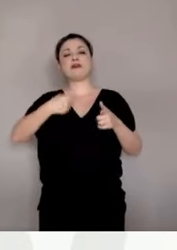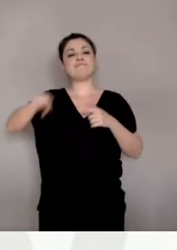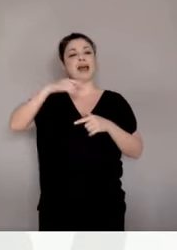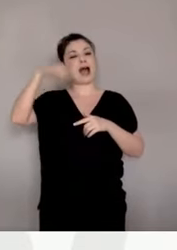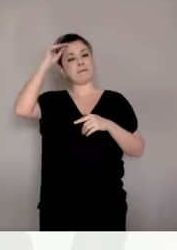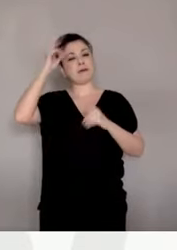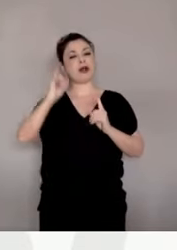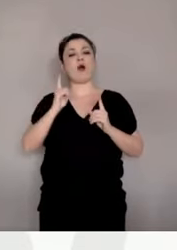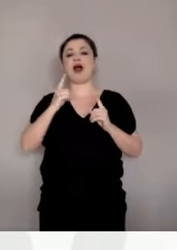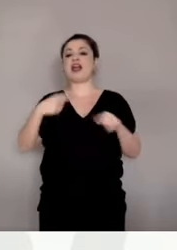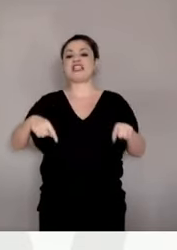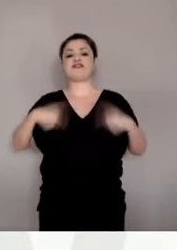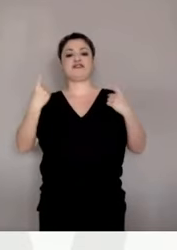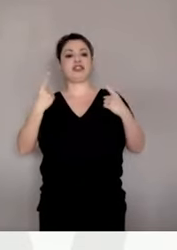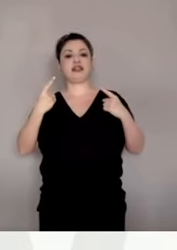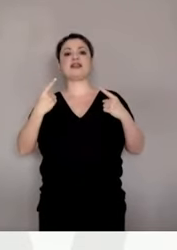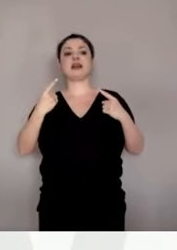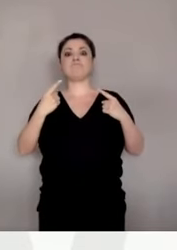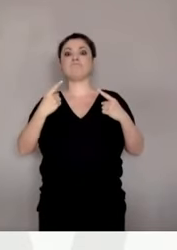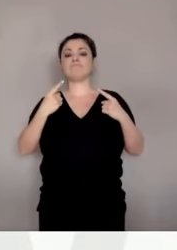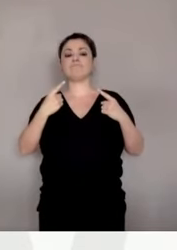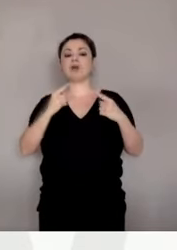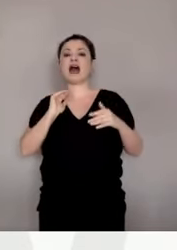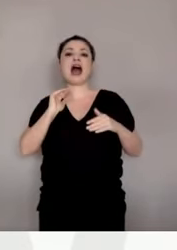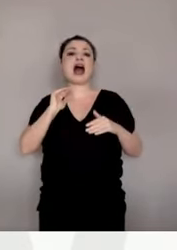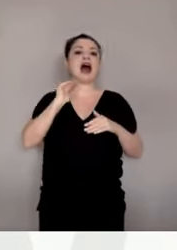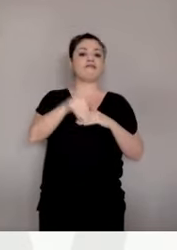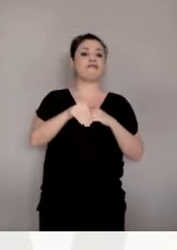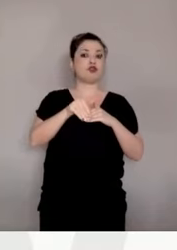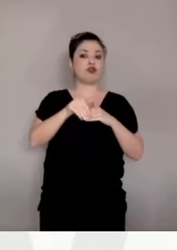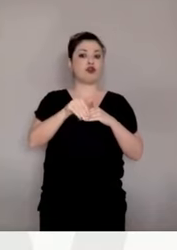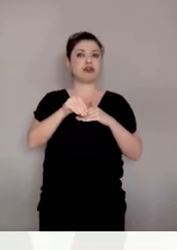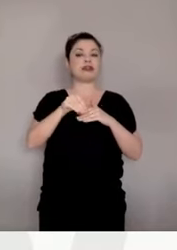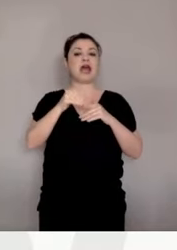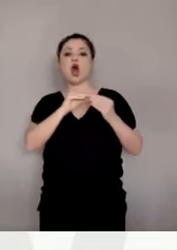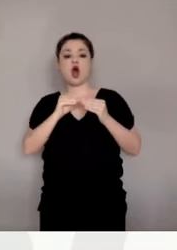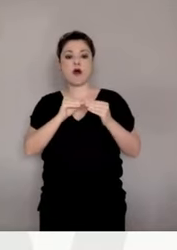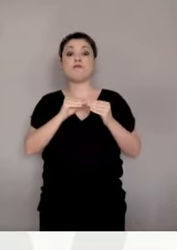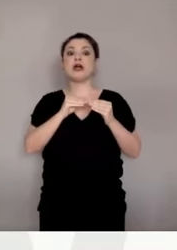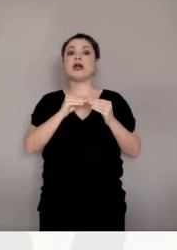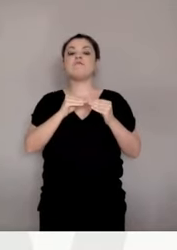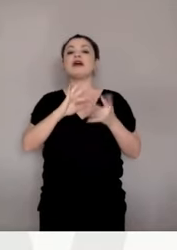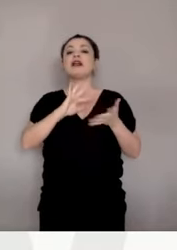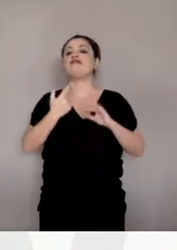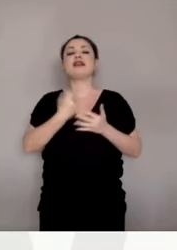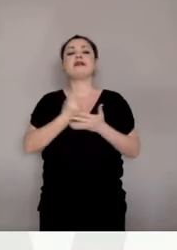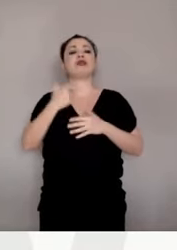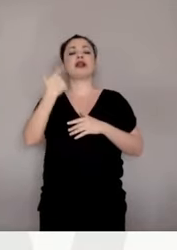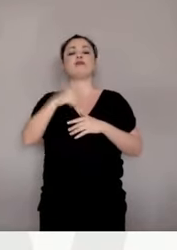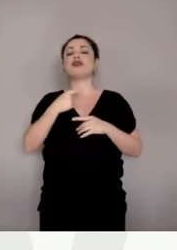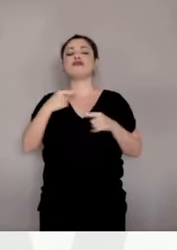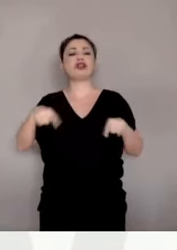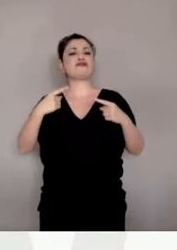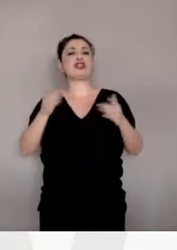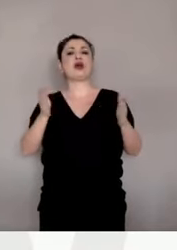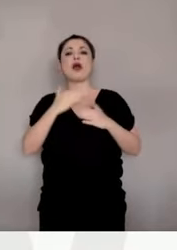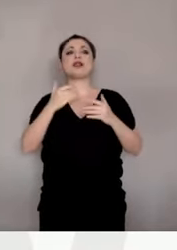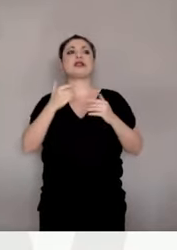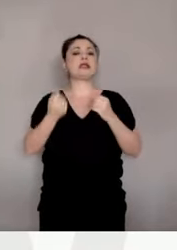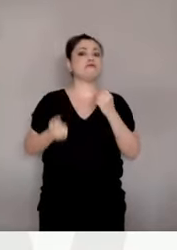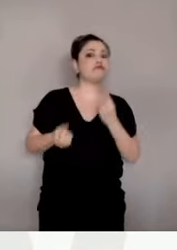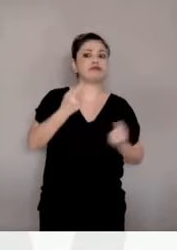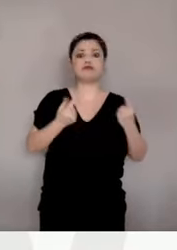sia fondamentale per vincere le più difficili, quelle che non ti aspetti. E se la capacità